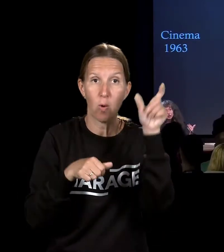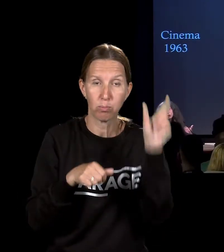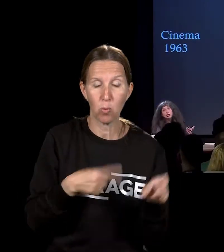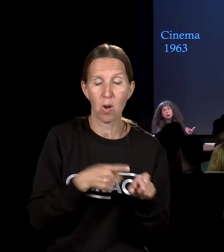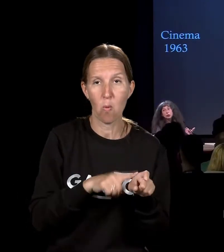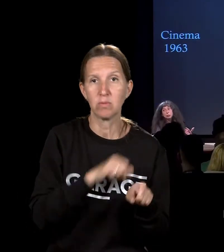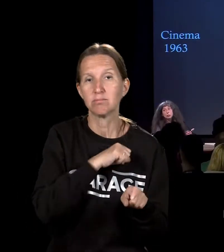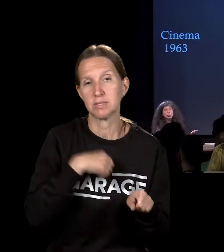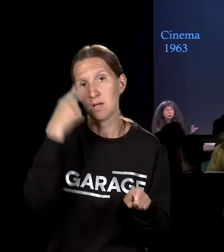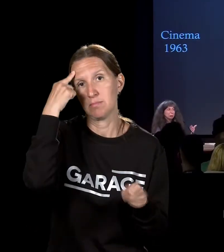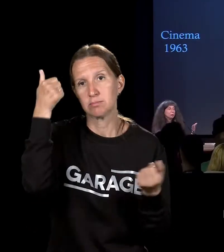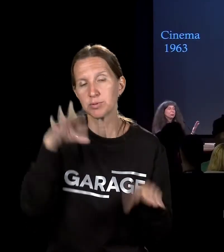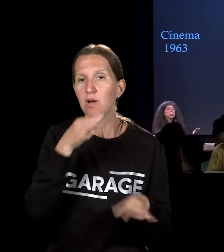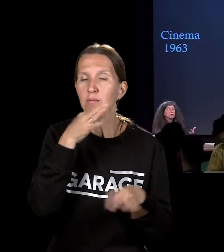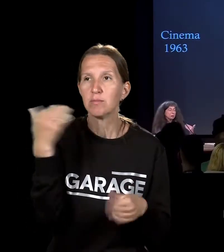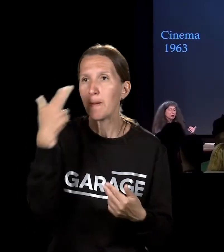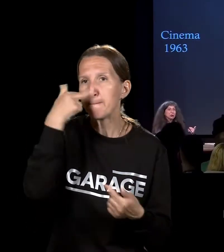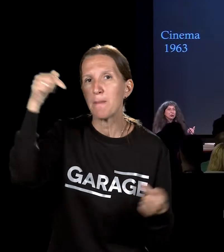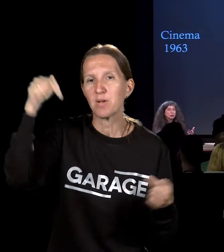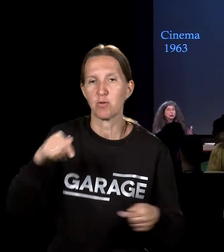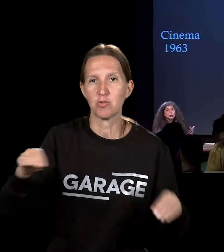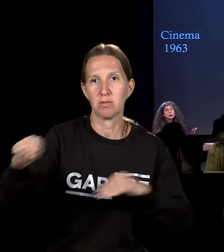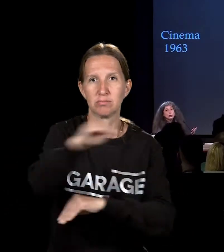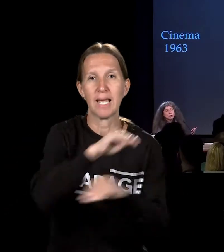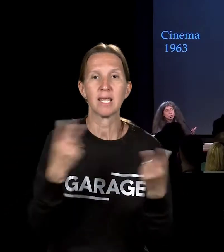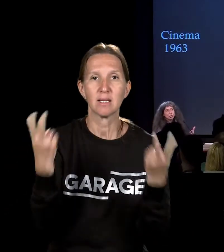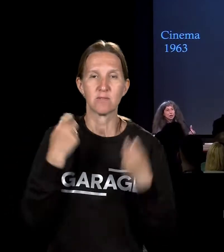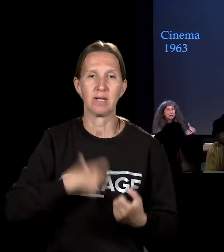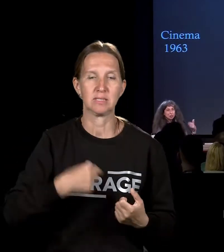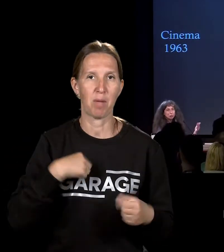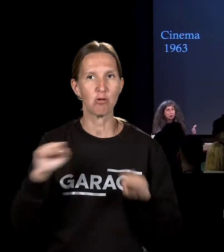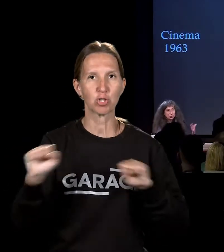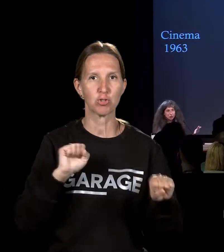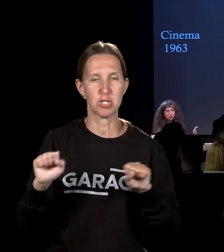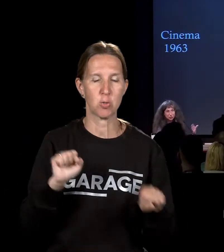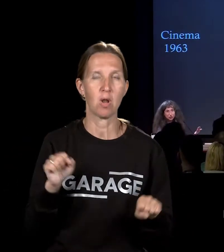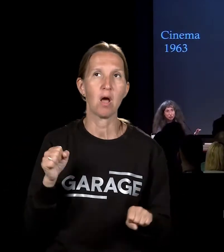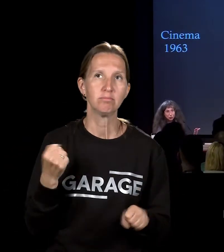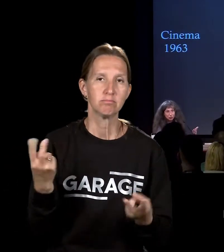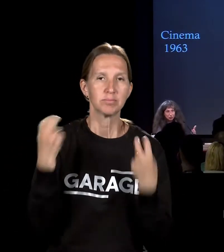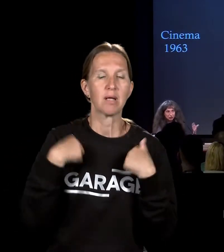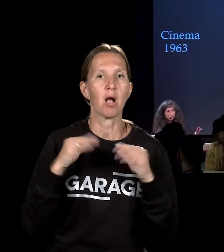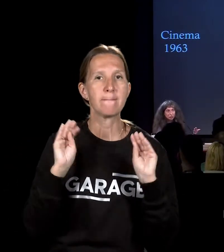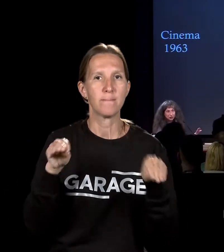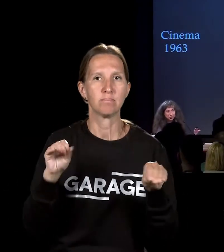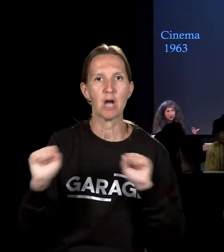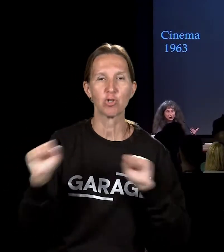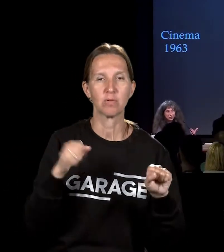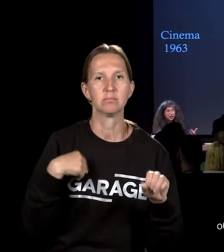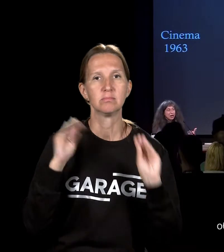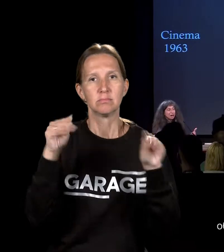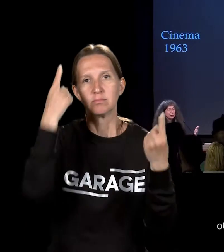мизансценах, считает он себя, в какой-то момент он себя называет режиссером, что он работает как постановщик, что он создает